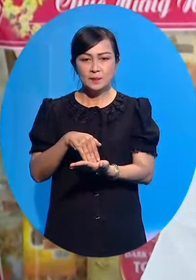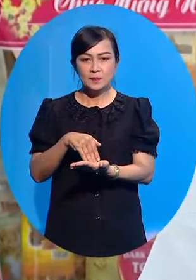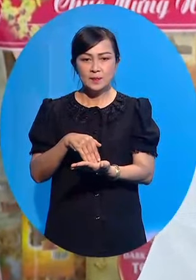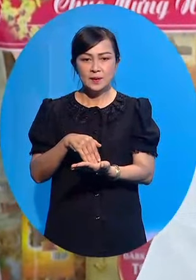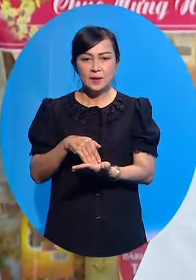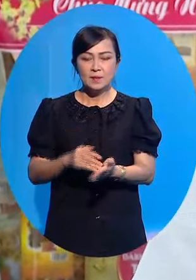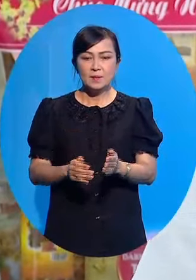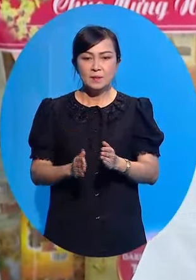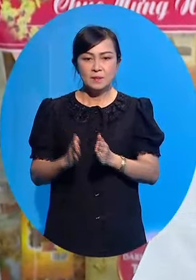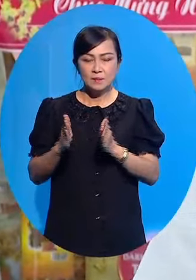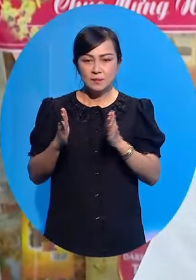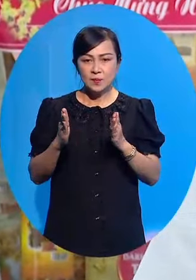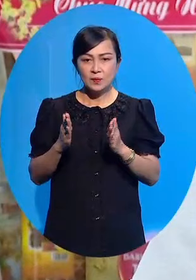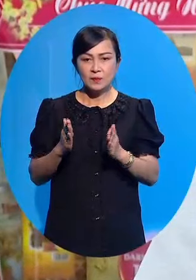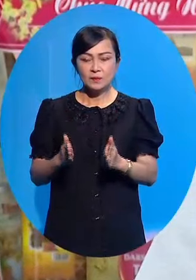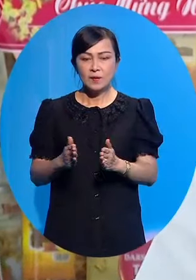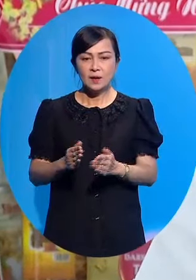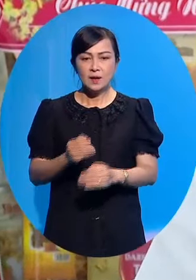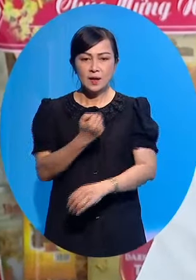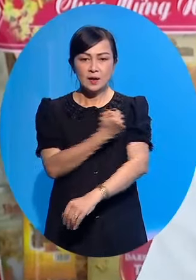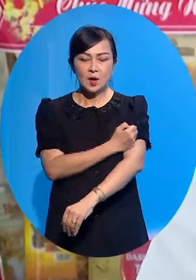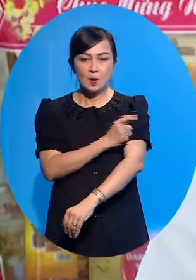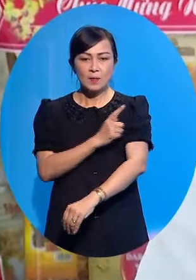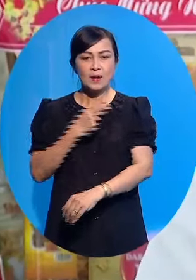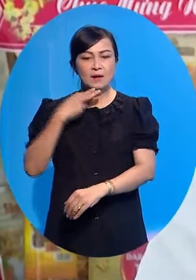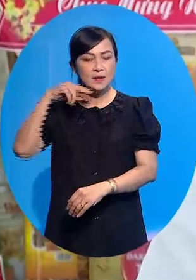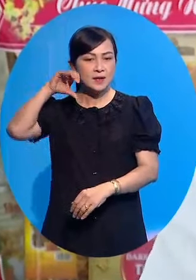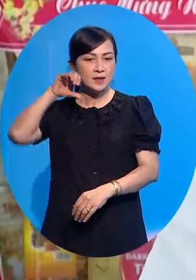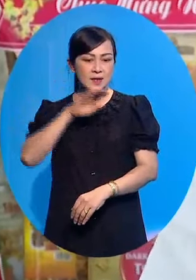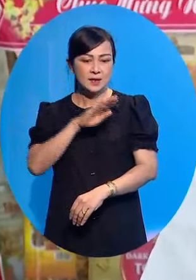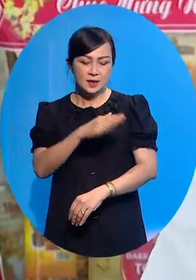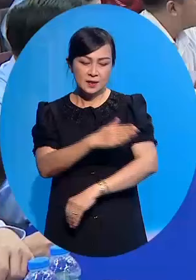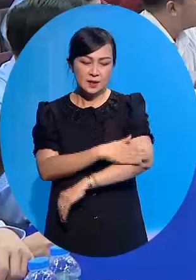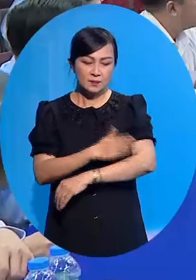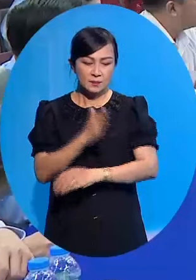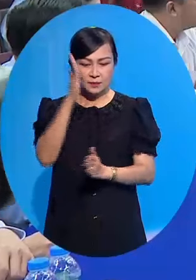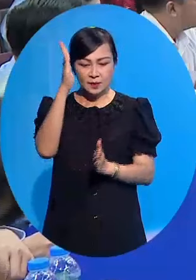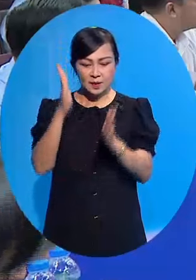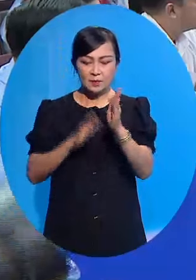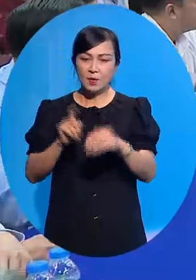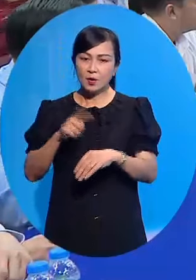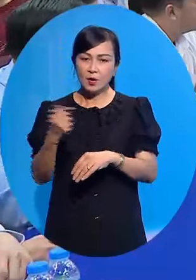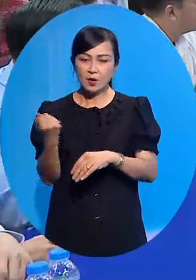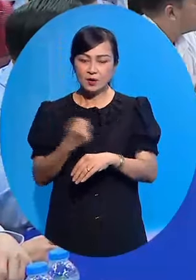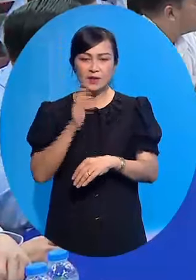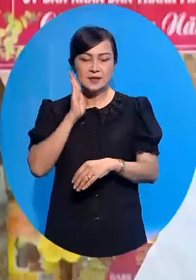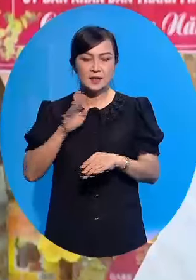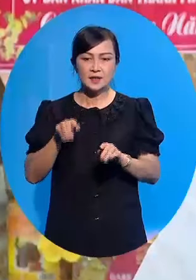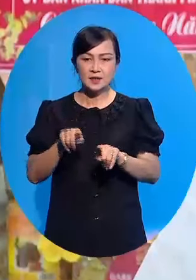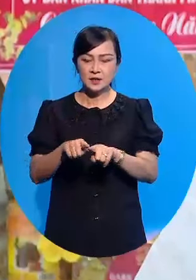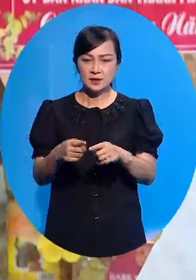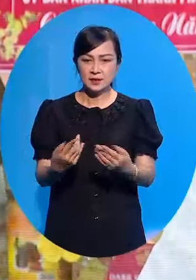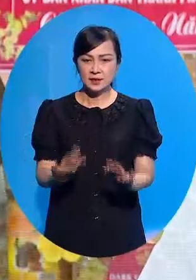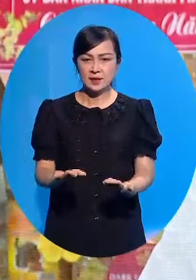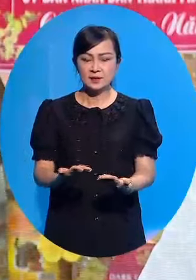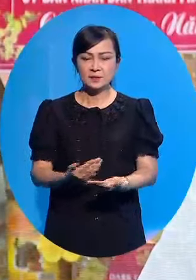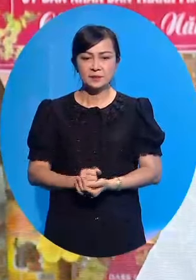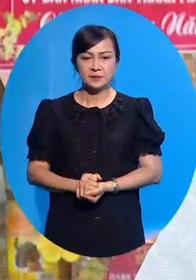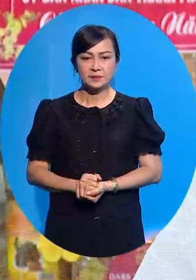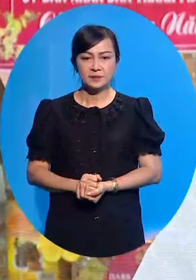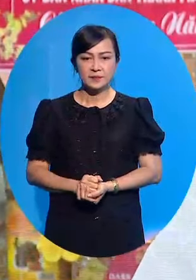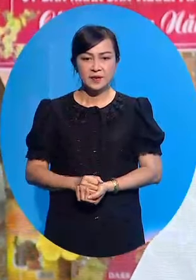phần nào cái công lao của các anh các chị giúp cho thành phố chúng ta có được sạch sẽ như thế này. Việc này thì